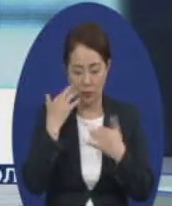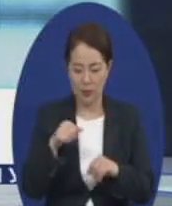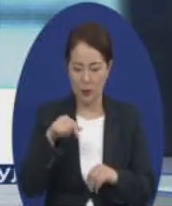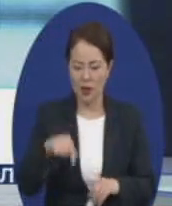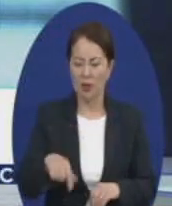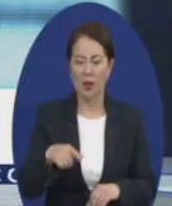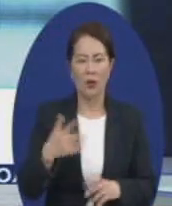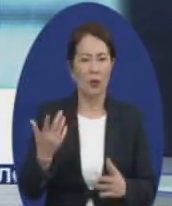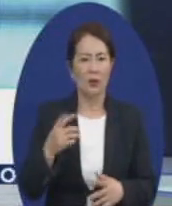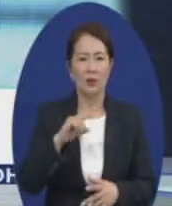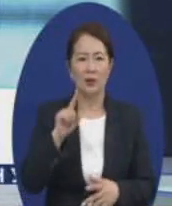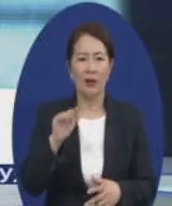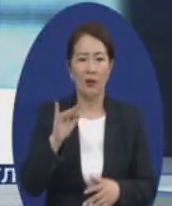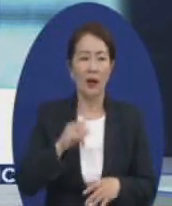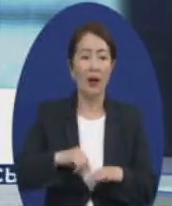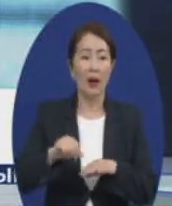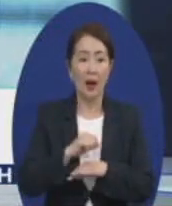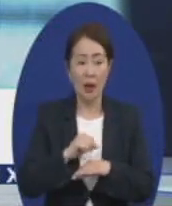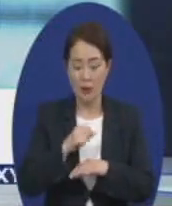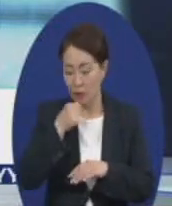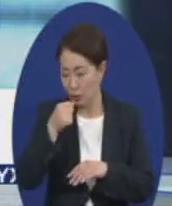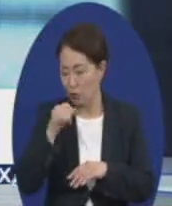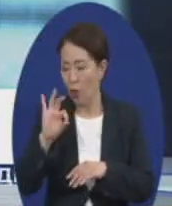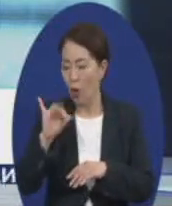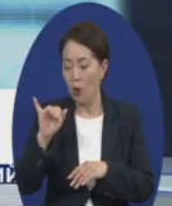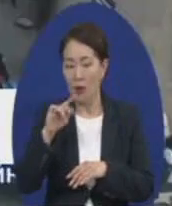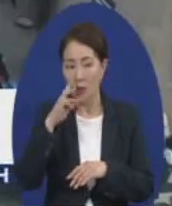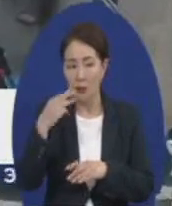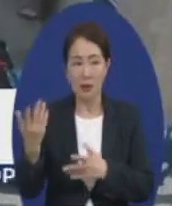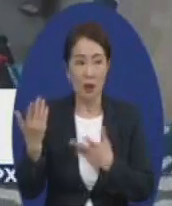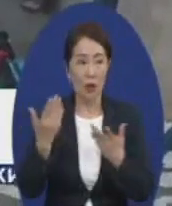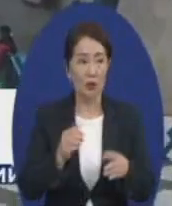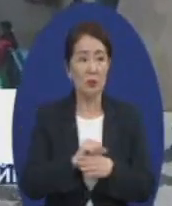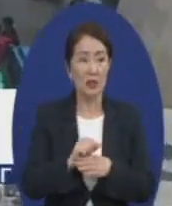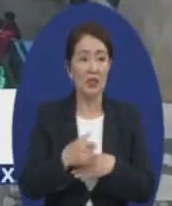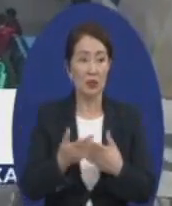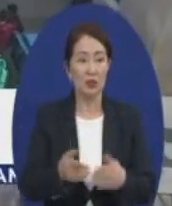аймаг дахь сурвалжлагч Хоёрдэн дараах мэдээллийг бэлтгэрүүлээ.